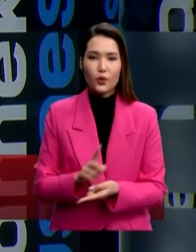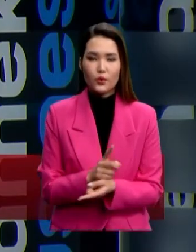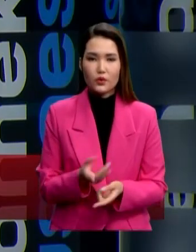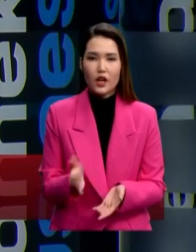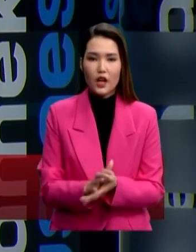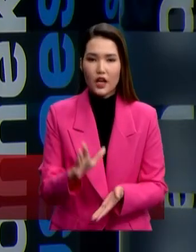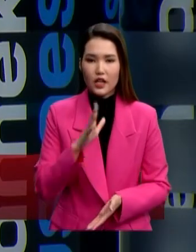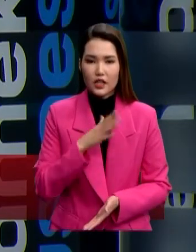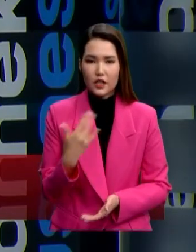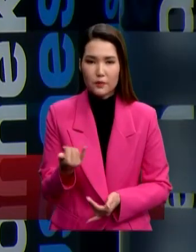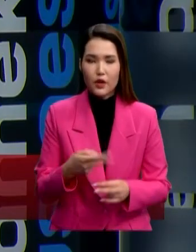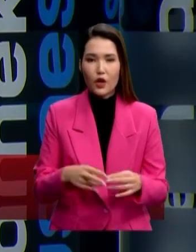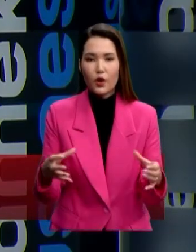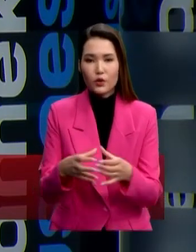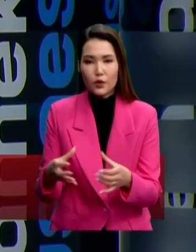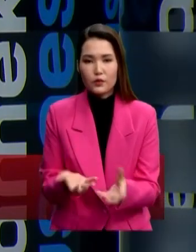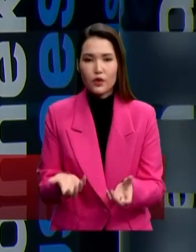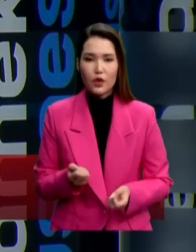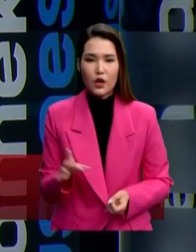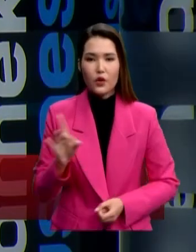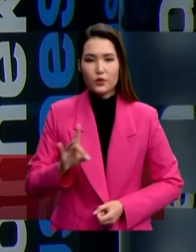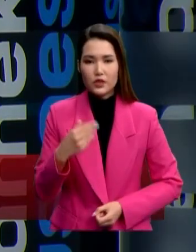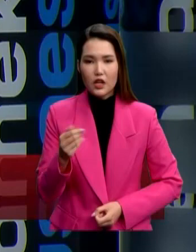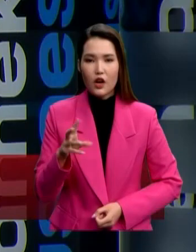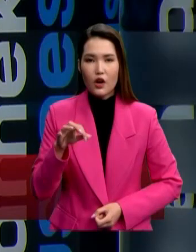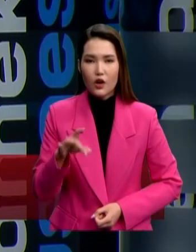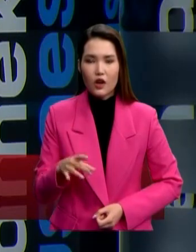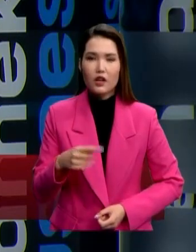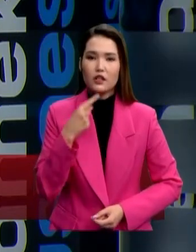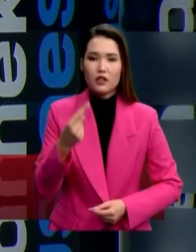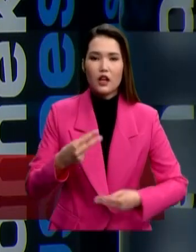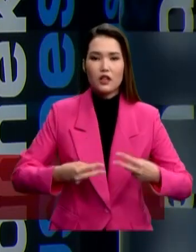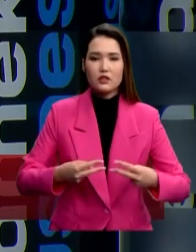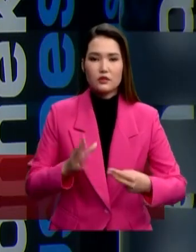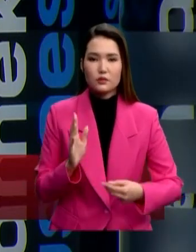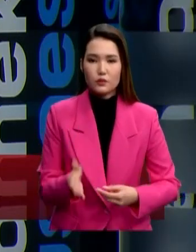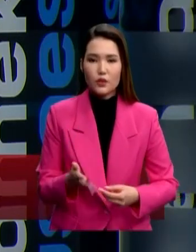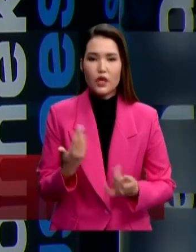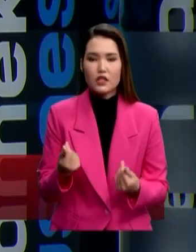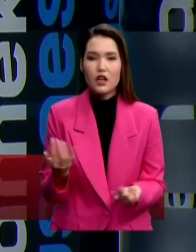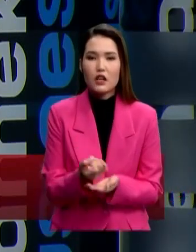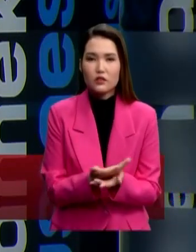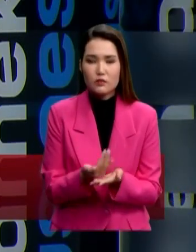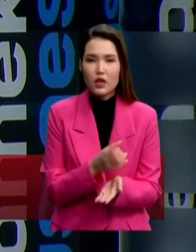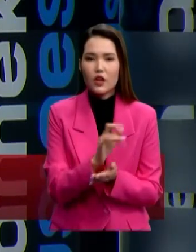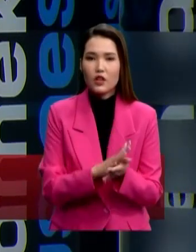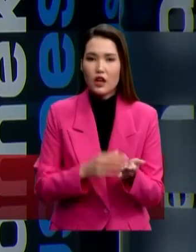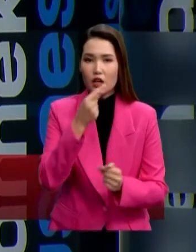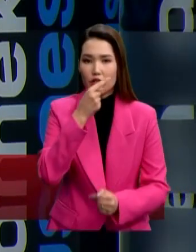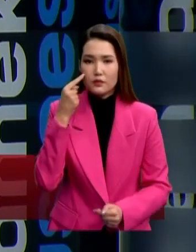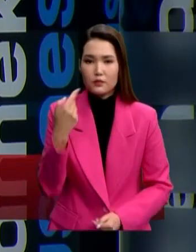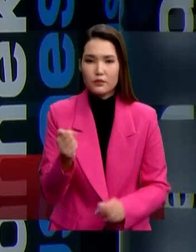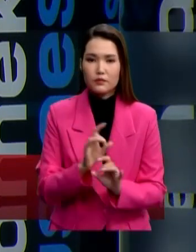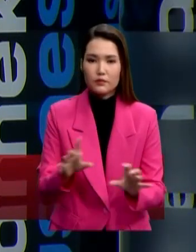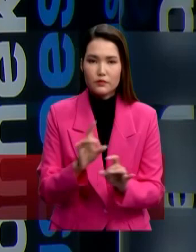таныстырылды. Тек депутаттардың алдына келген шенеуніктер оны таныстыра алмай әлек болды. Сұраққа нақты жауап бермек түгілі екі